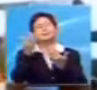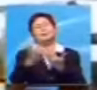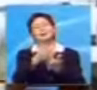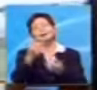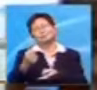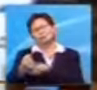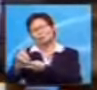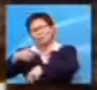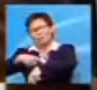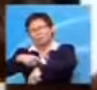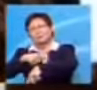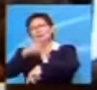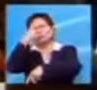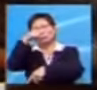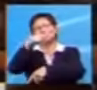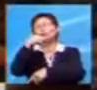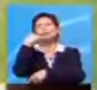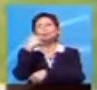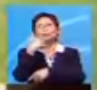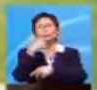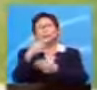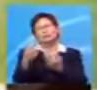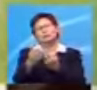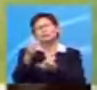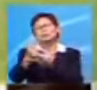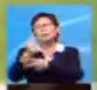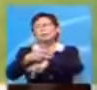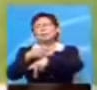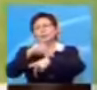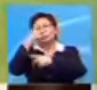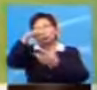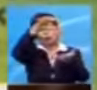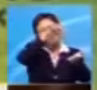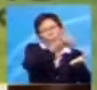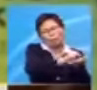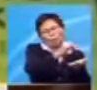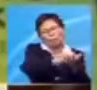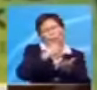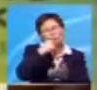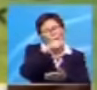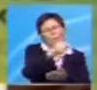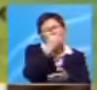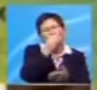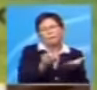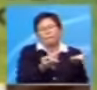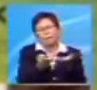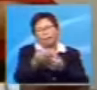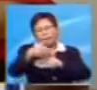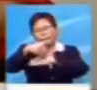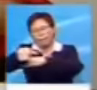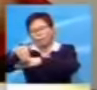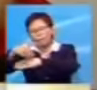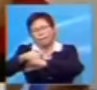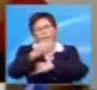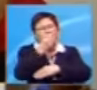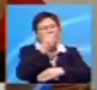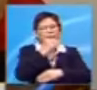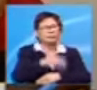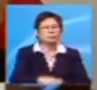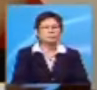menjimatkan masa bagi sesiapa sahaja yang memilih untuk menempah makanan melalui perkhidmatan penghantaran